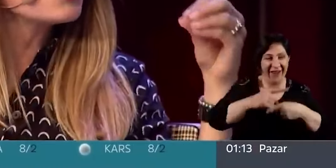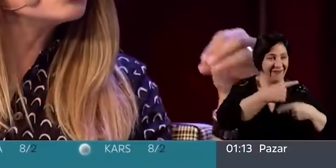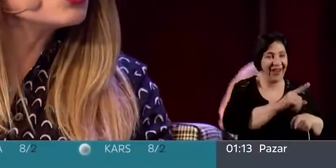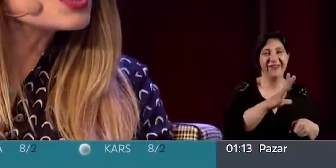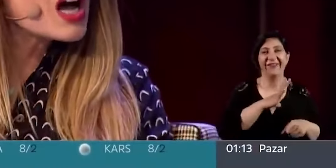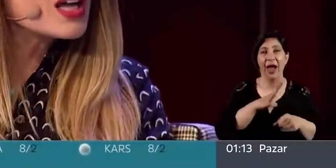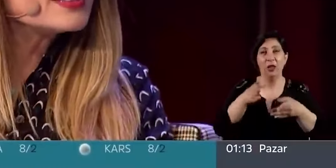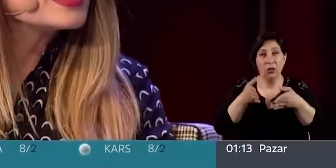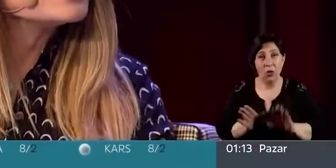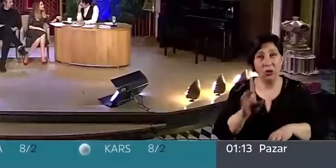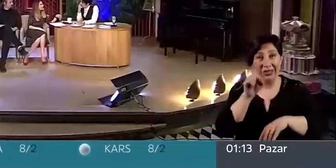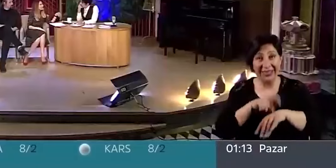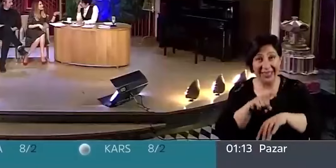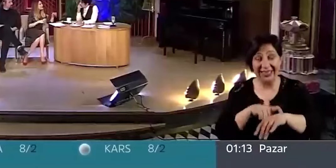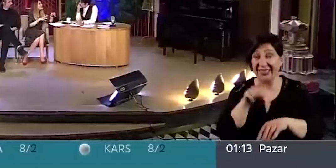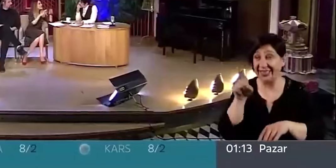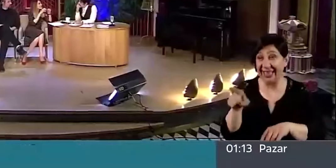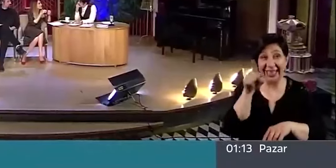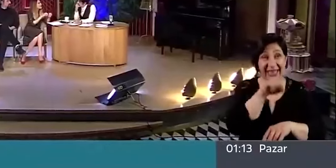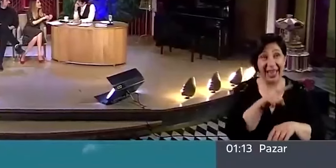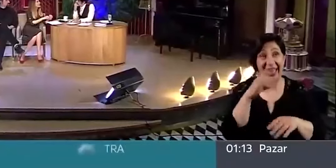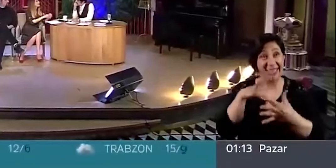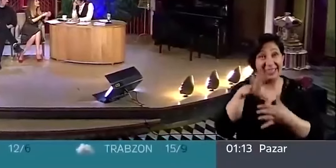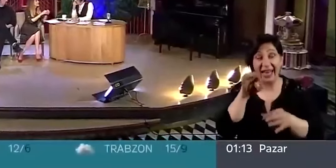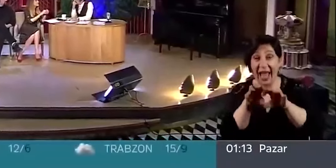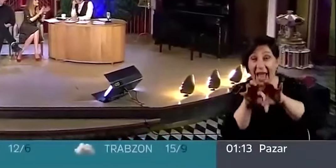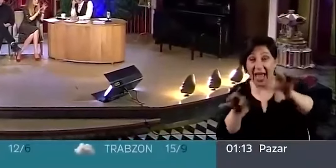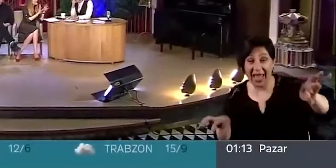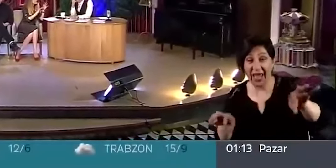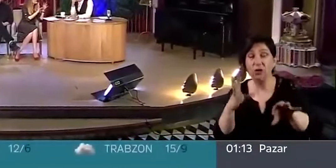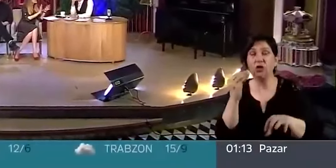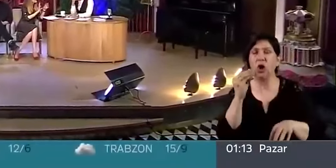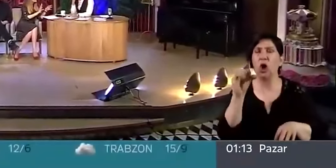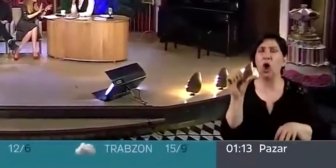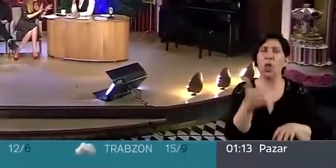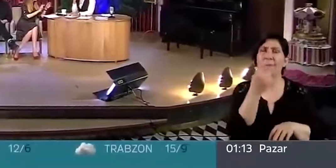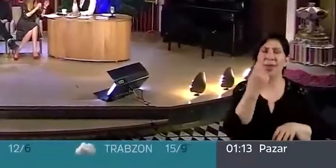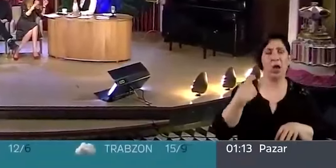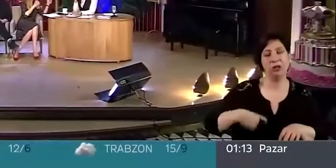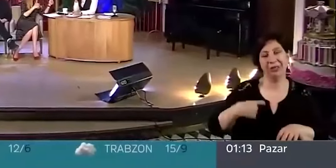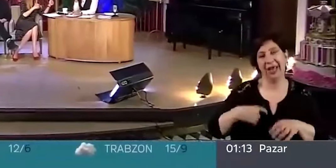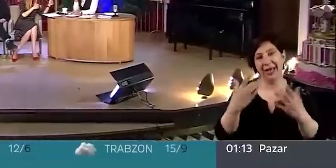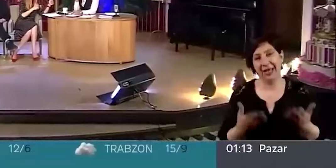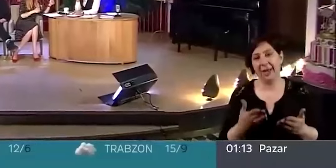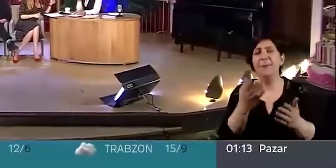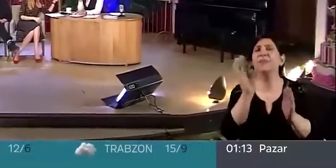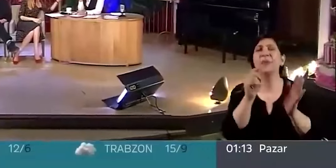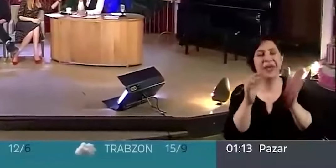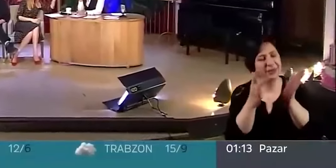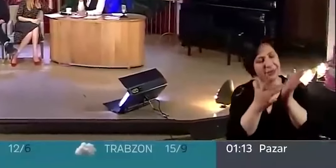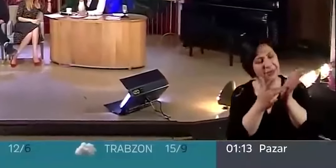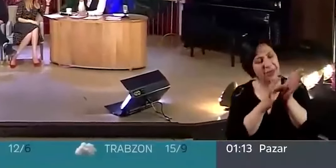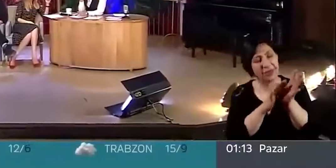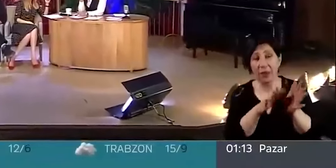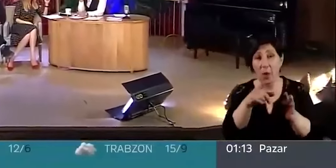Yani doğduğun saat seni diğer insanlardan ayıran çok önemli bir özellik. Parmak izi gibiyiz. Bir tane